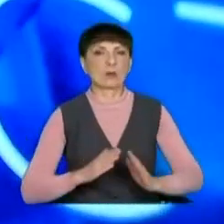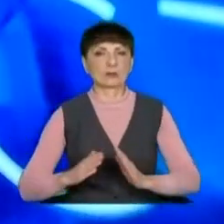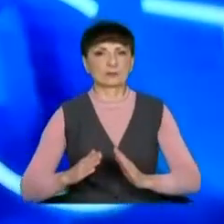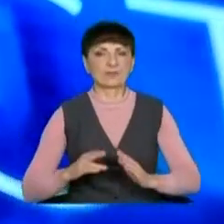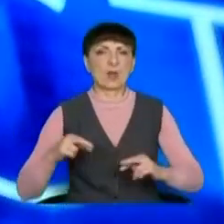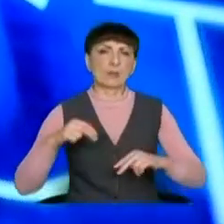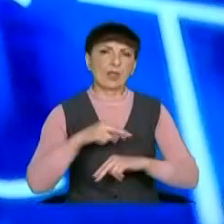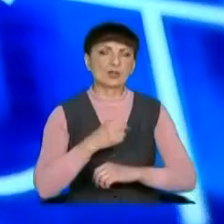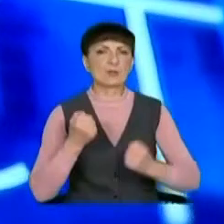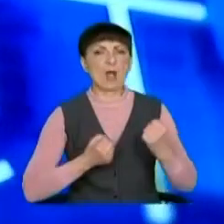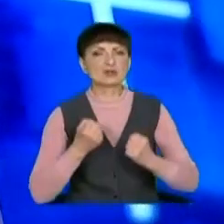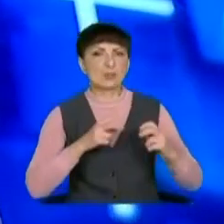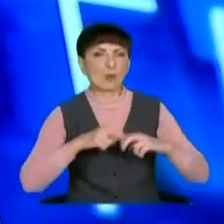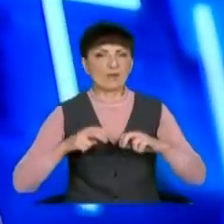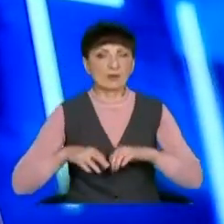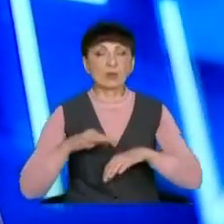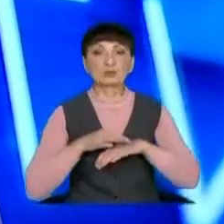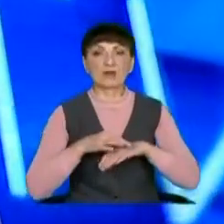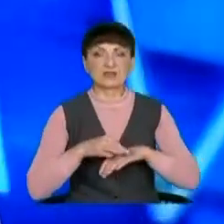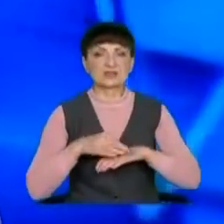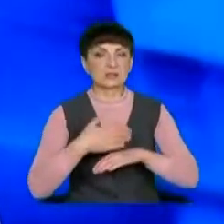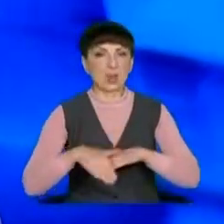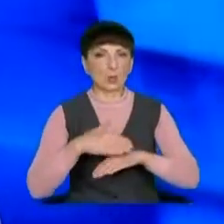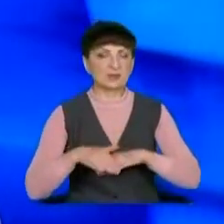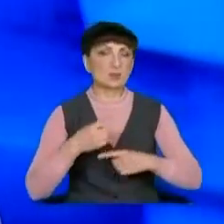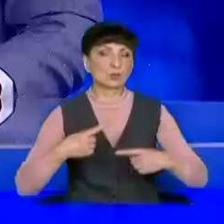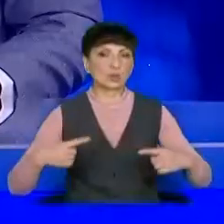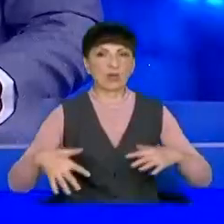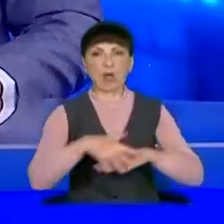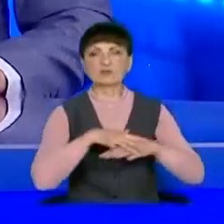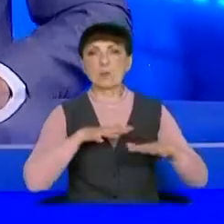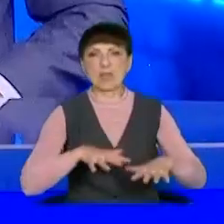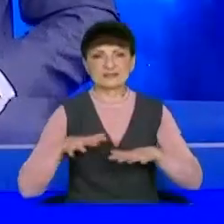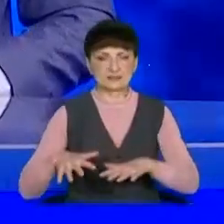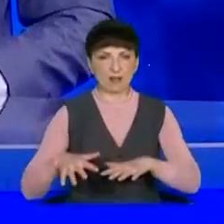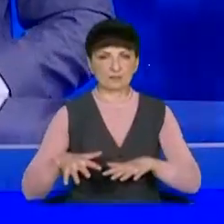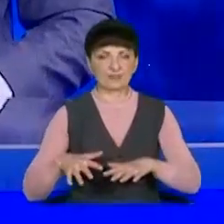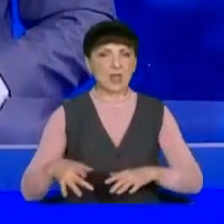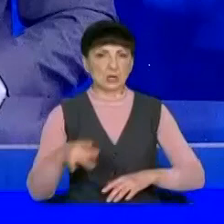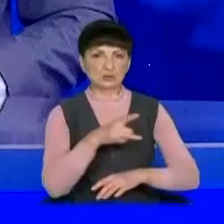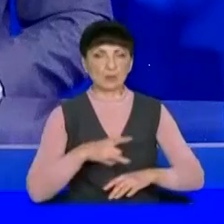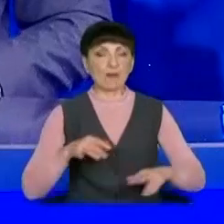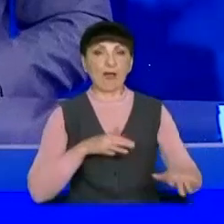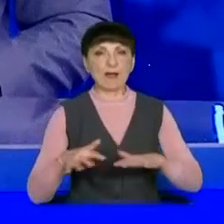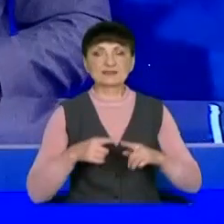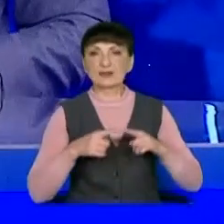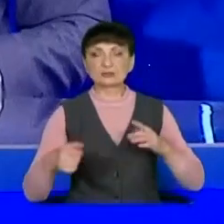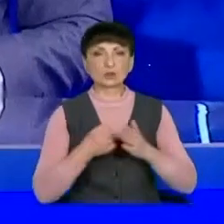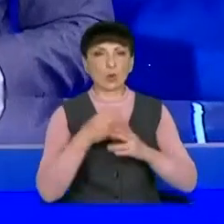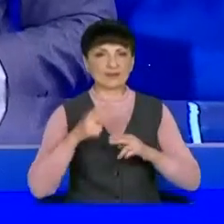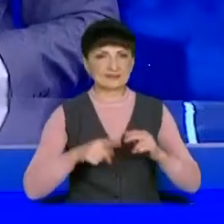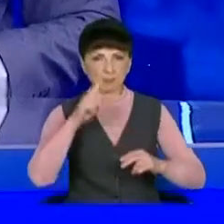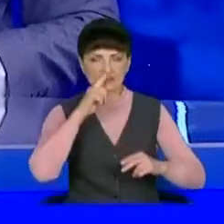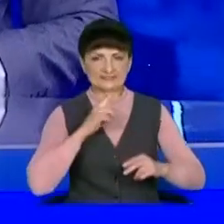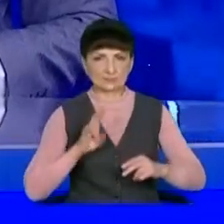Пешие и автопатрулирование будут проводиться на улицах и в других общественных местах. Республиканская акция продлится до конца